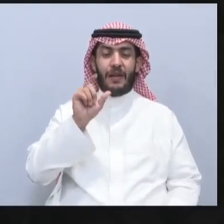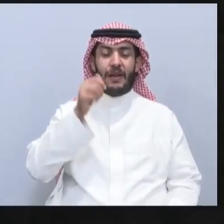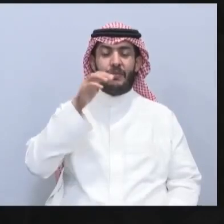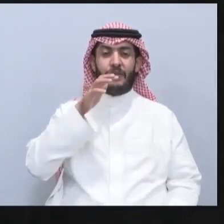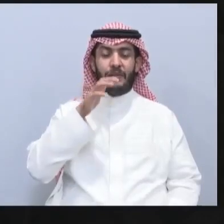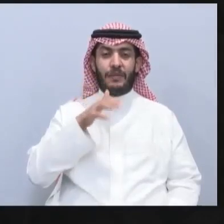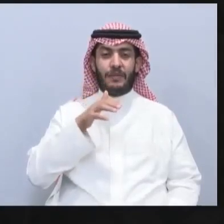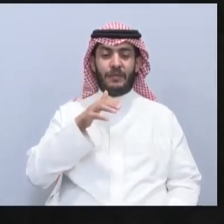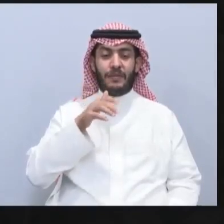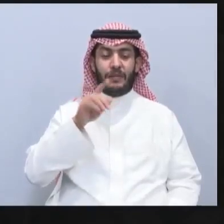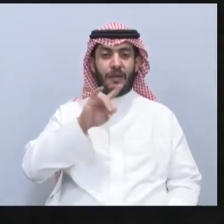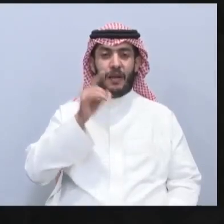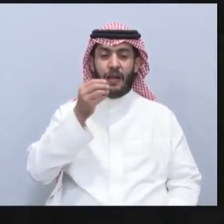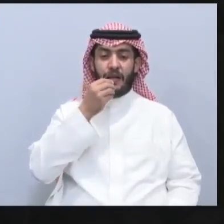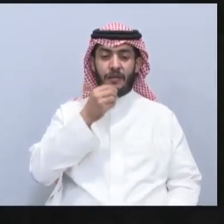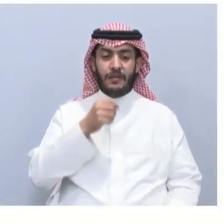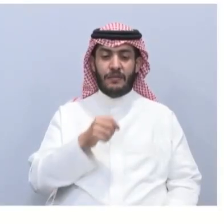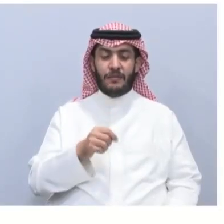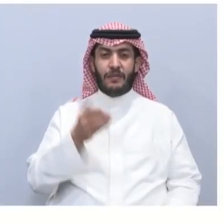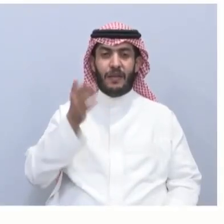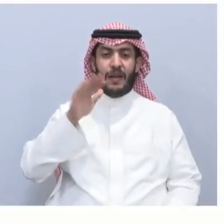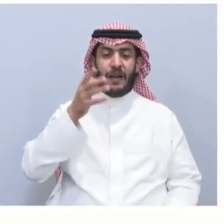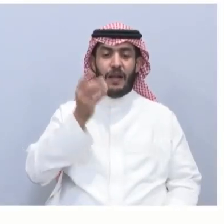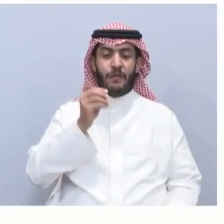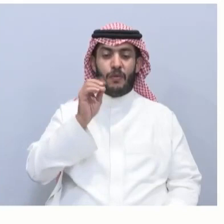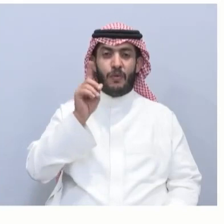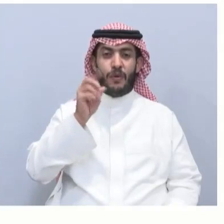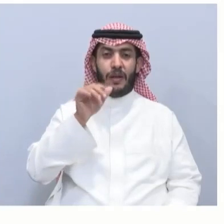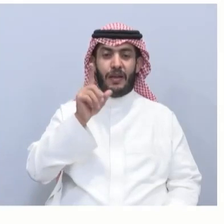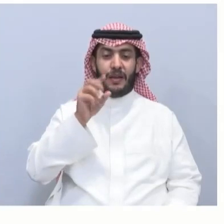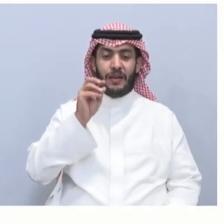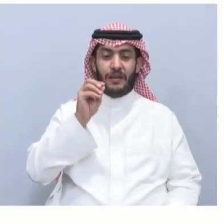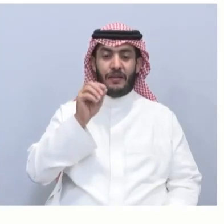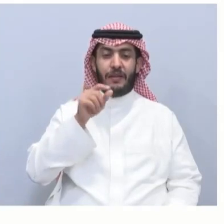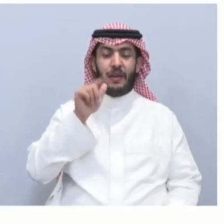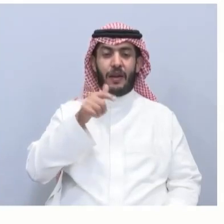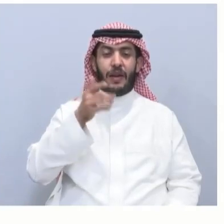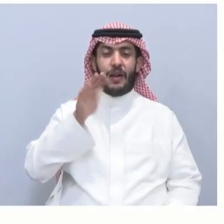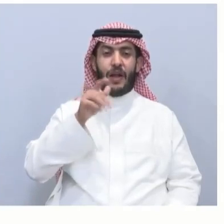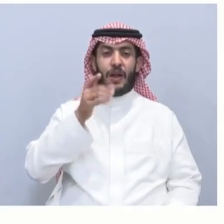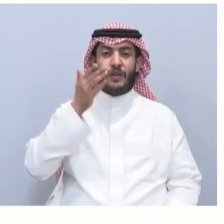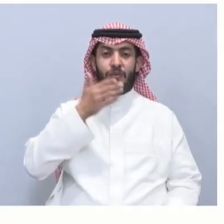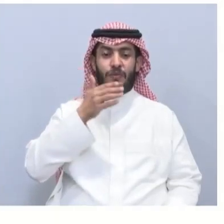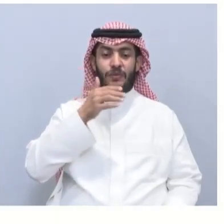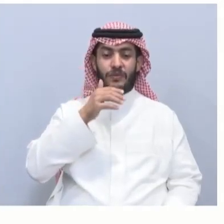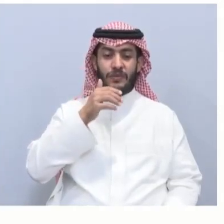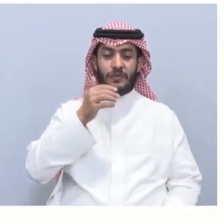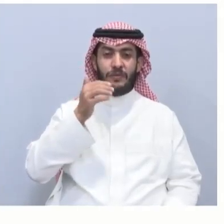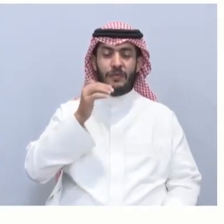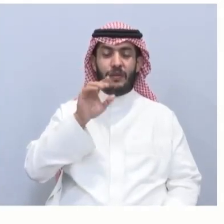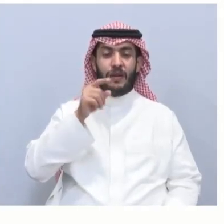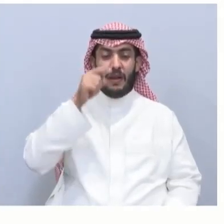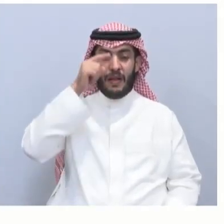صلى الله عليه وسلم كان لا ياكل منها عن ابي هريره رضي الله عنه ان رسول الله صلى الله عليه وسلم